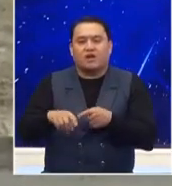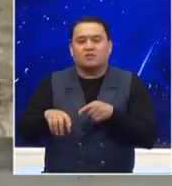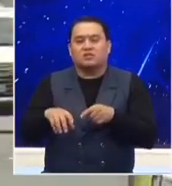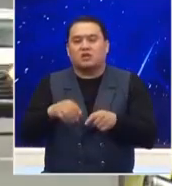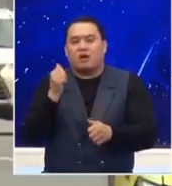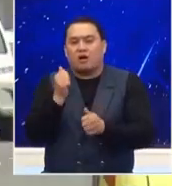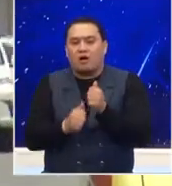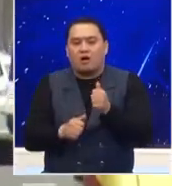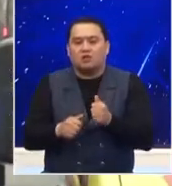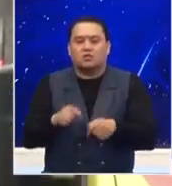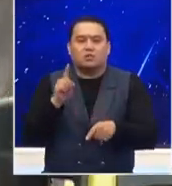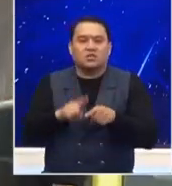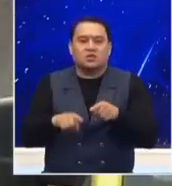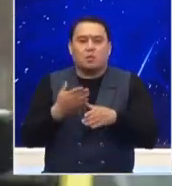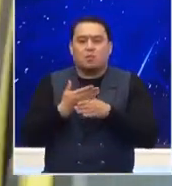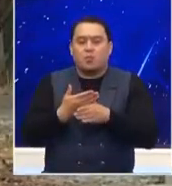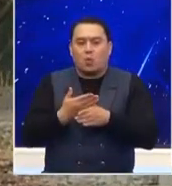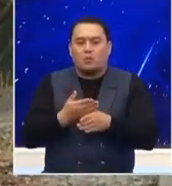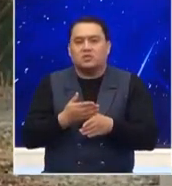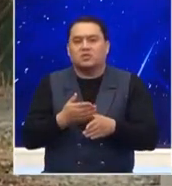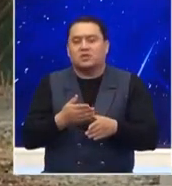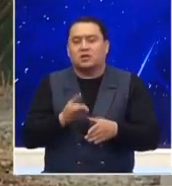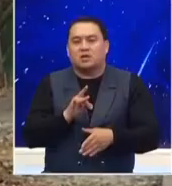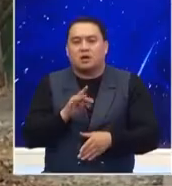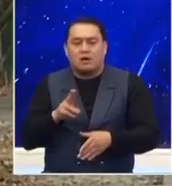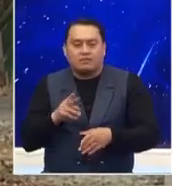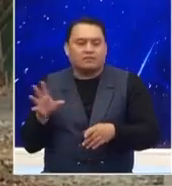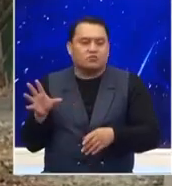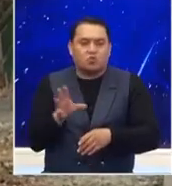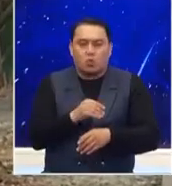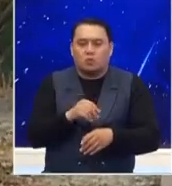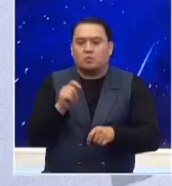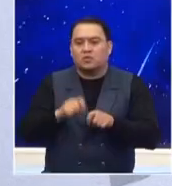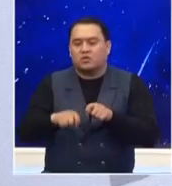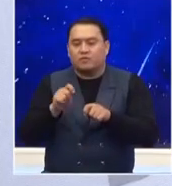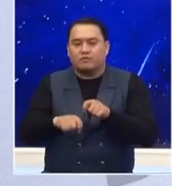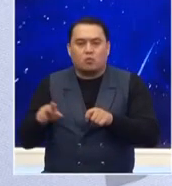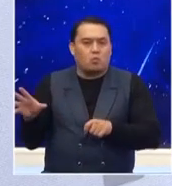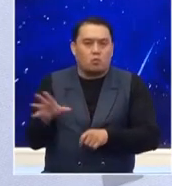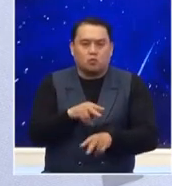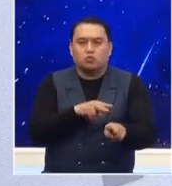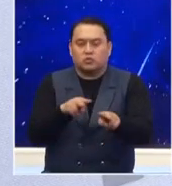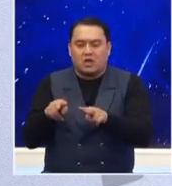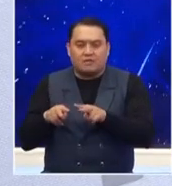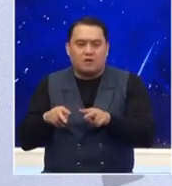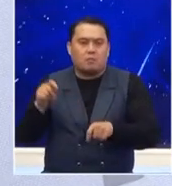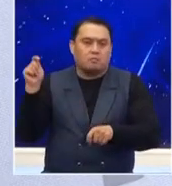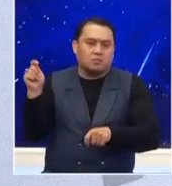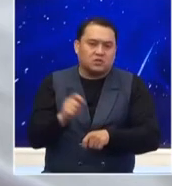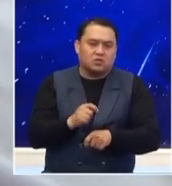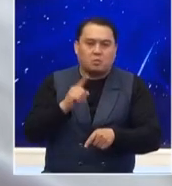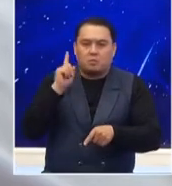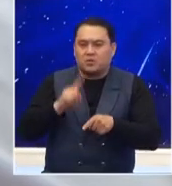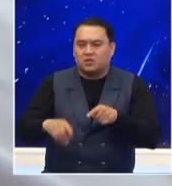местонахождение каждой кареты скорой и их статус в режиме реального времени. В любой момент машина с бригадой медработников на борту готова прийти на помощь в